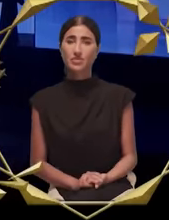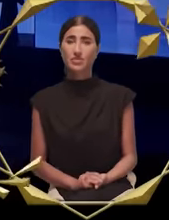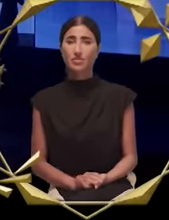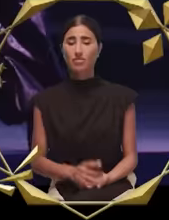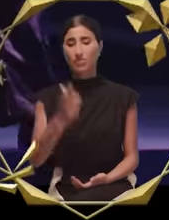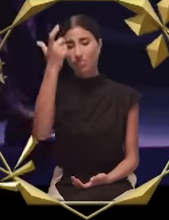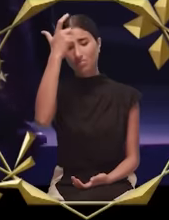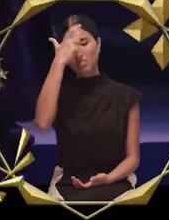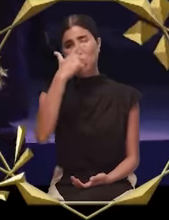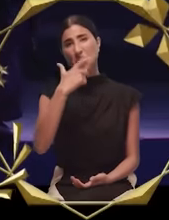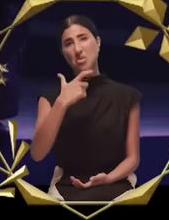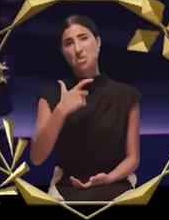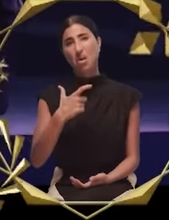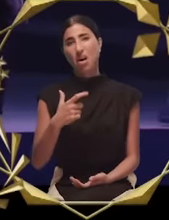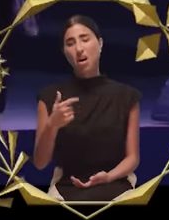سأبقى